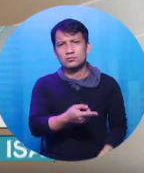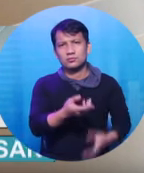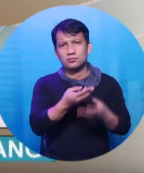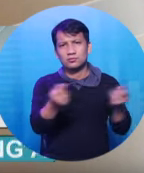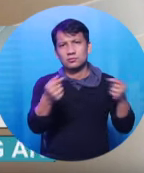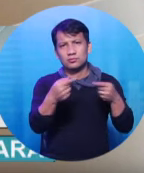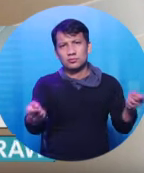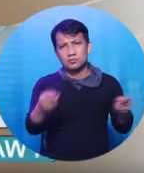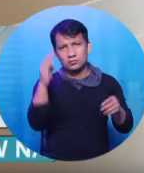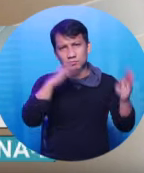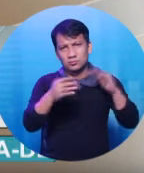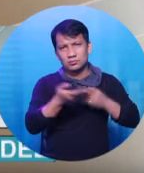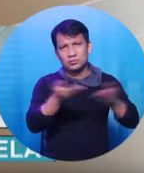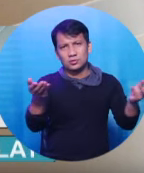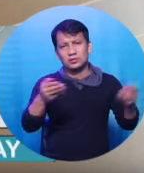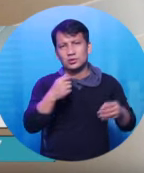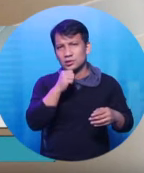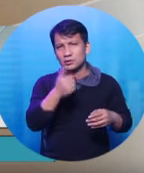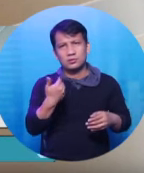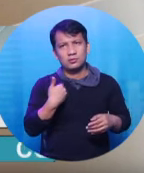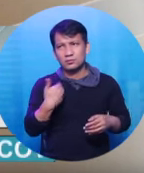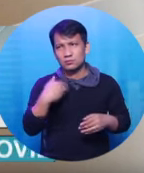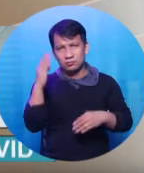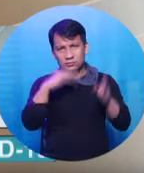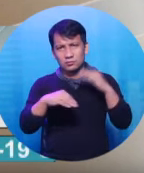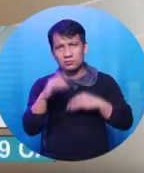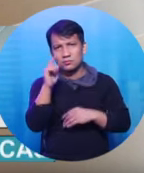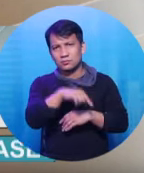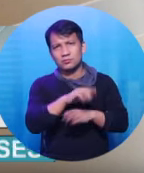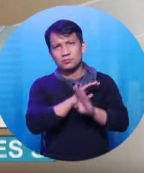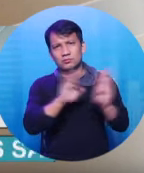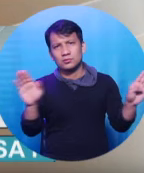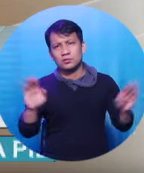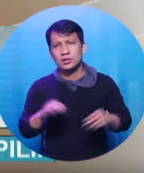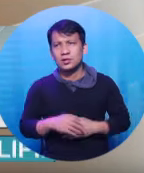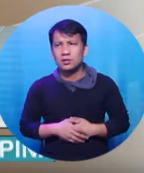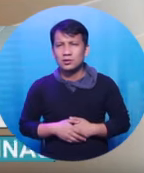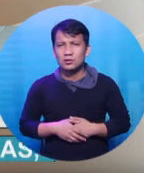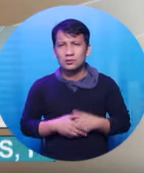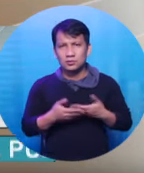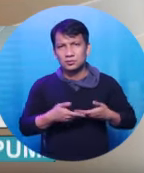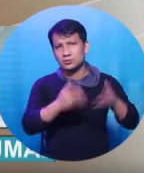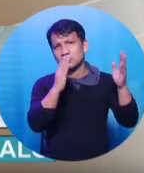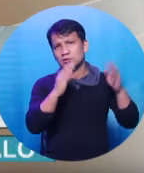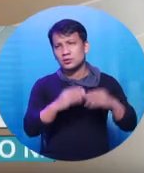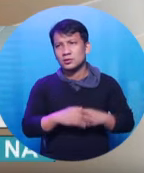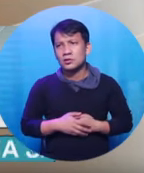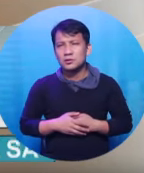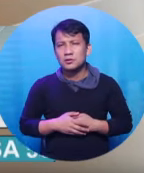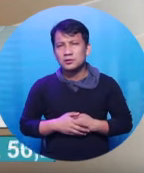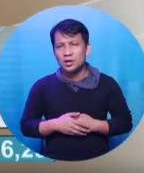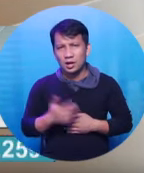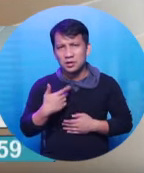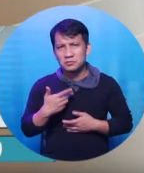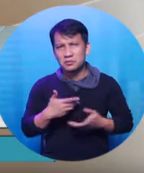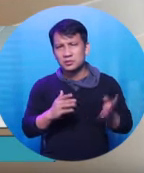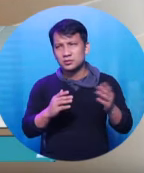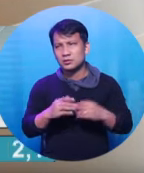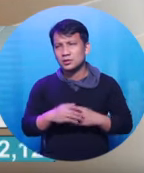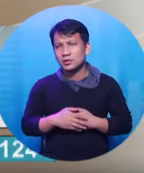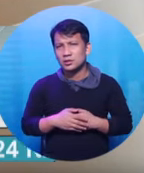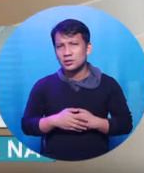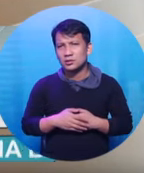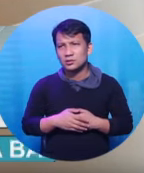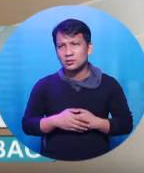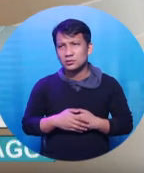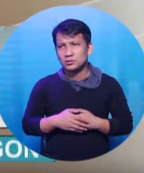yan kasi problema nyo na yan. Hindi na ako magbubulong sa inyo. Okay. Pinasok mo yan. So,